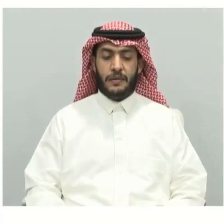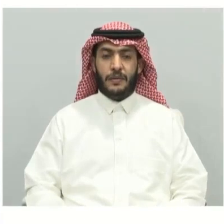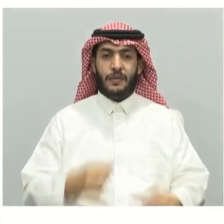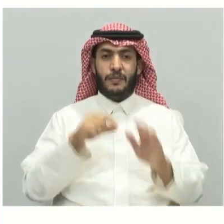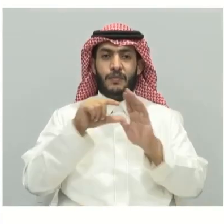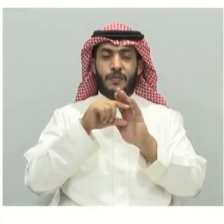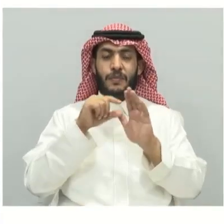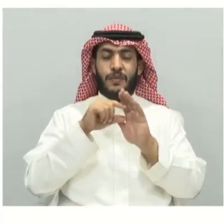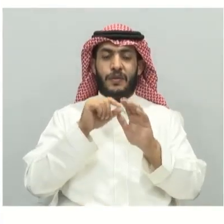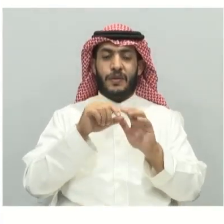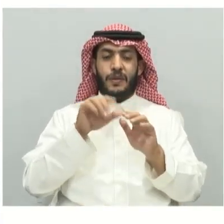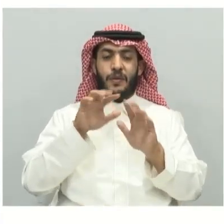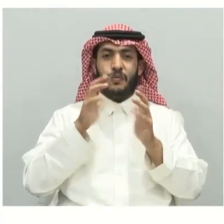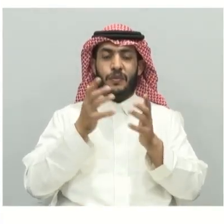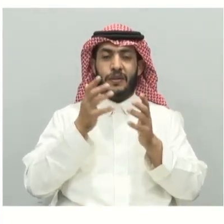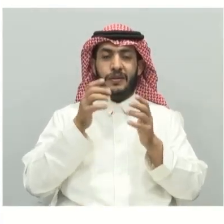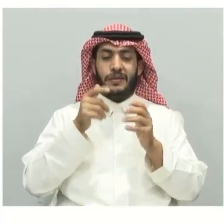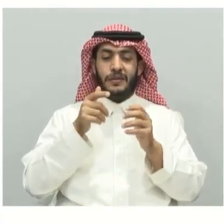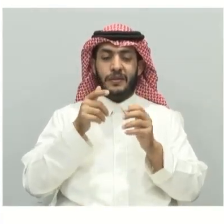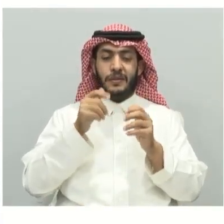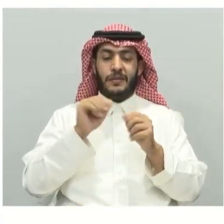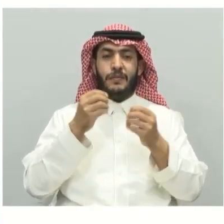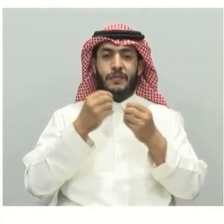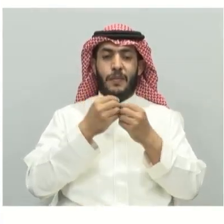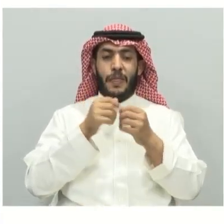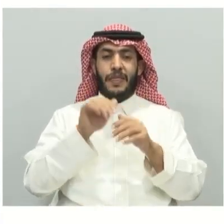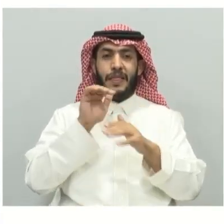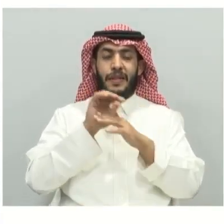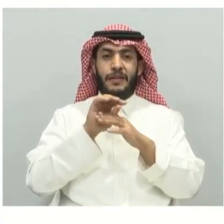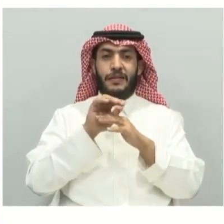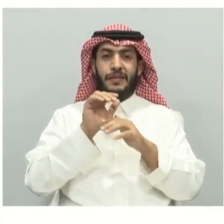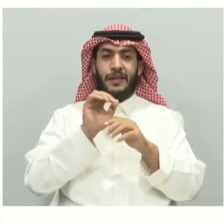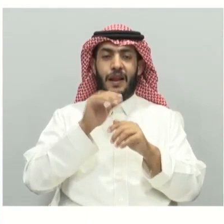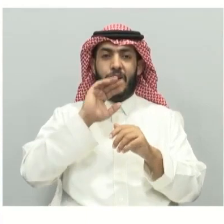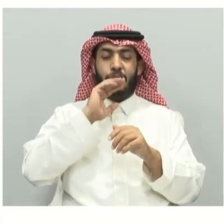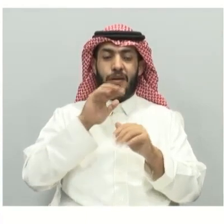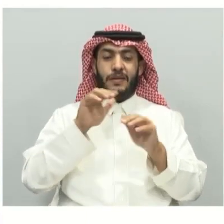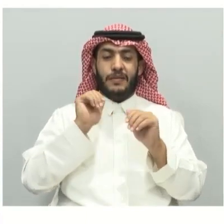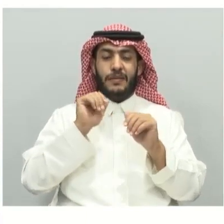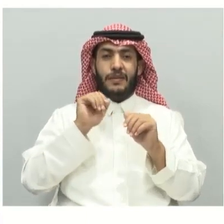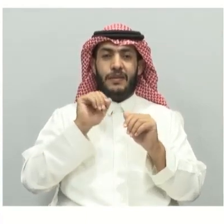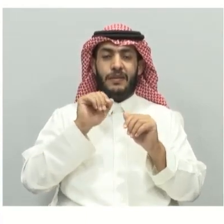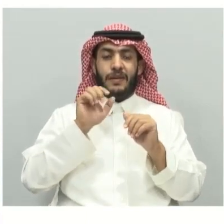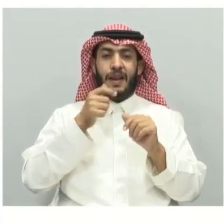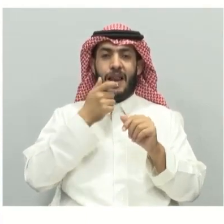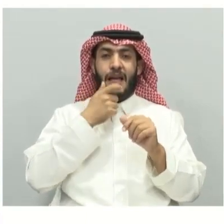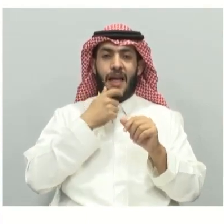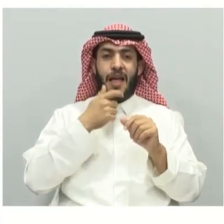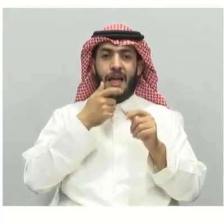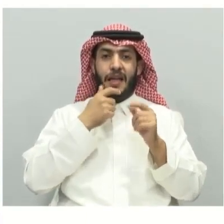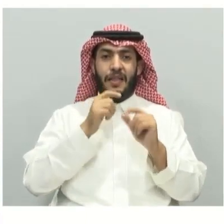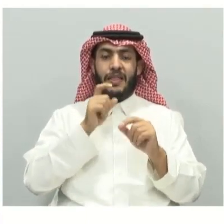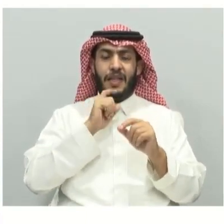موضوعات الوحده التي في ضمنها هذا الدرس درستم بحمد الله تعالى الحديث